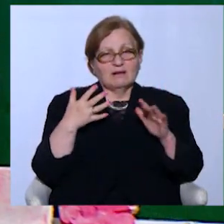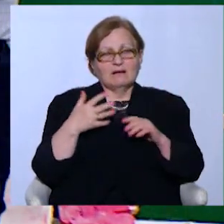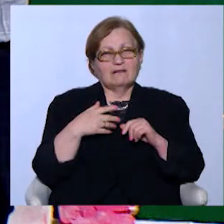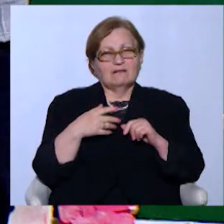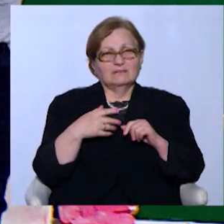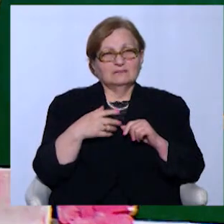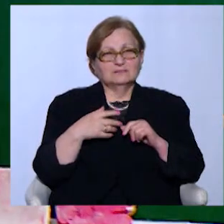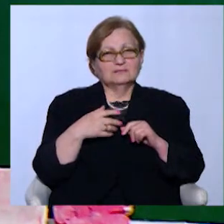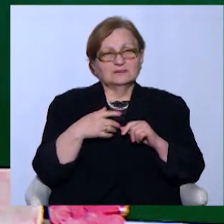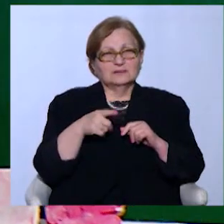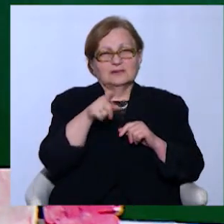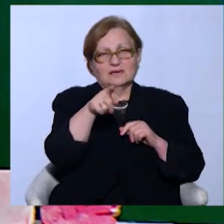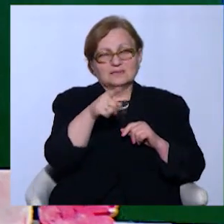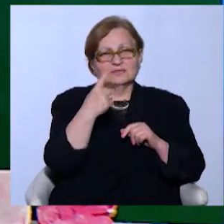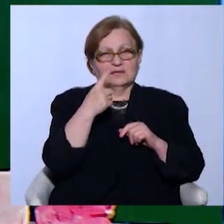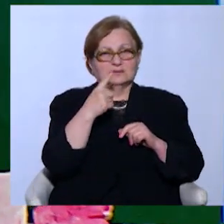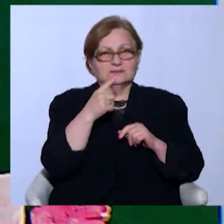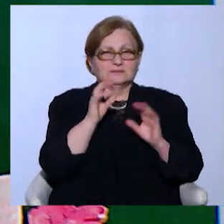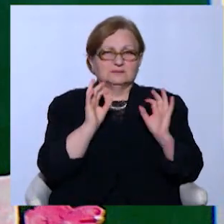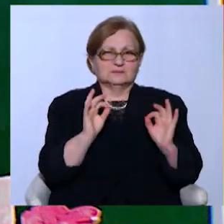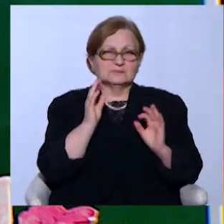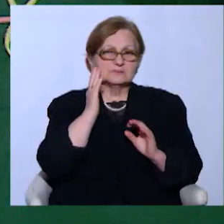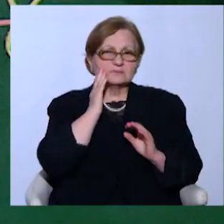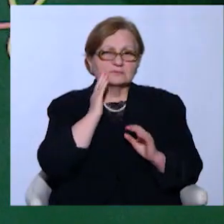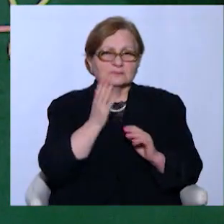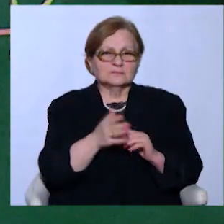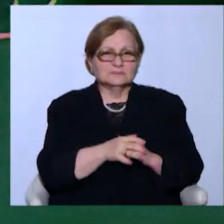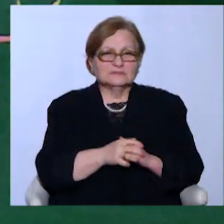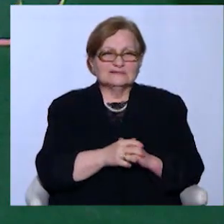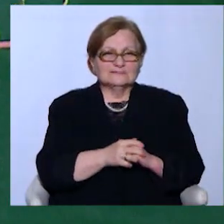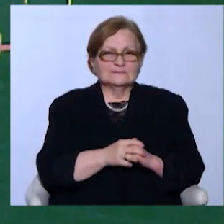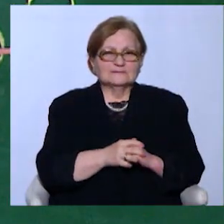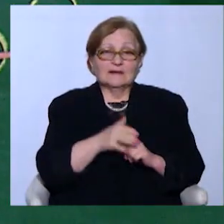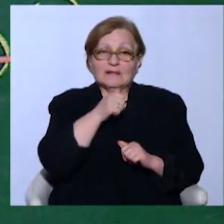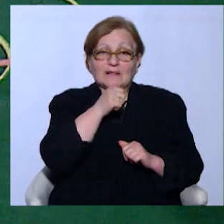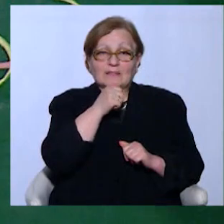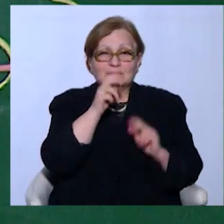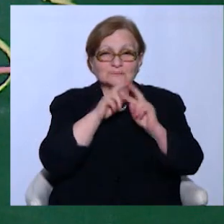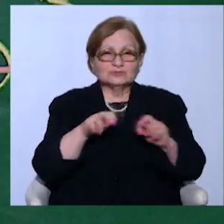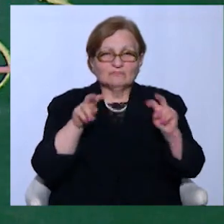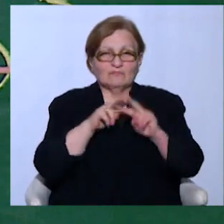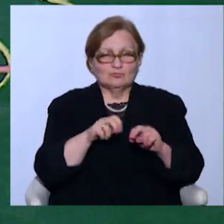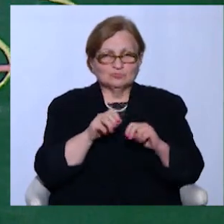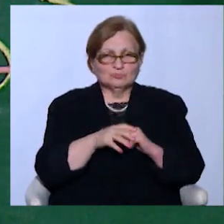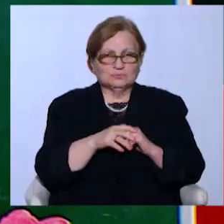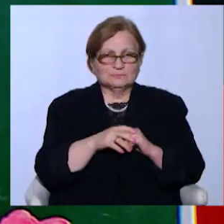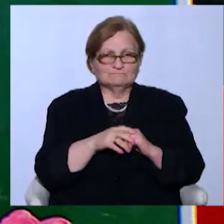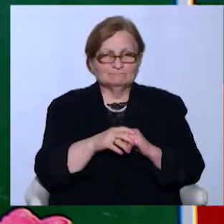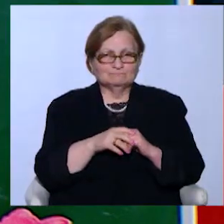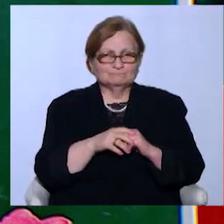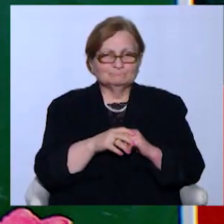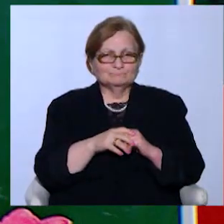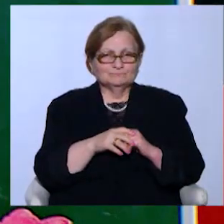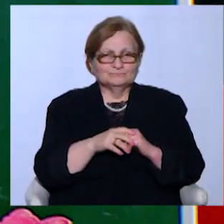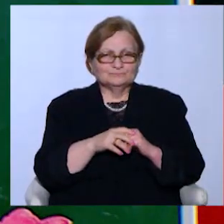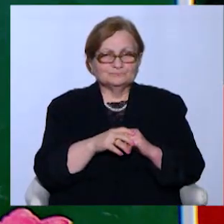ჩვენი დასკვნით აი ეს ნამრავლი უნდა იყოს ჭეშმარიტი. აბა მოდი ვნახოთ, შევამოწმოთ კიდევ